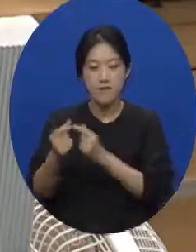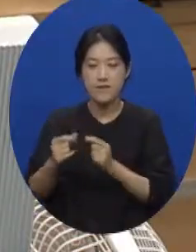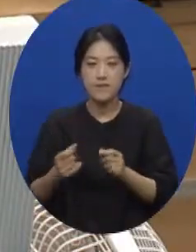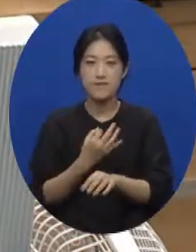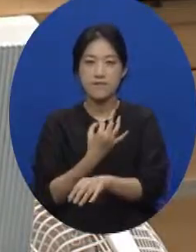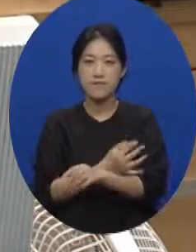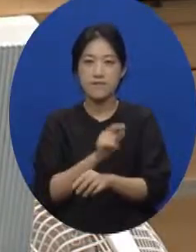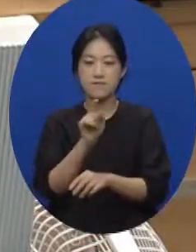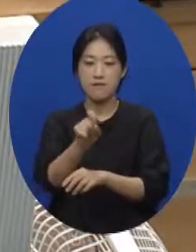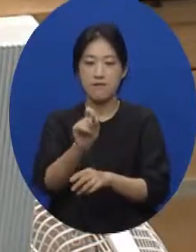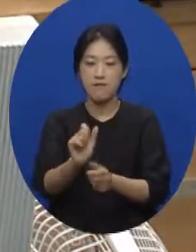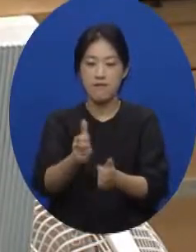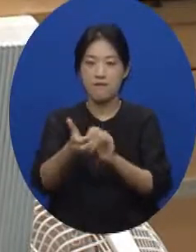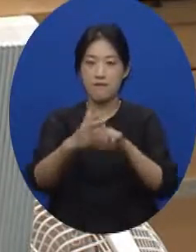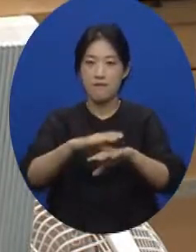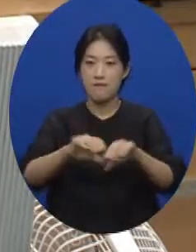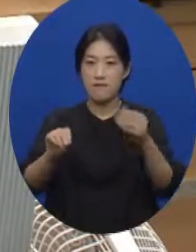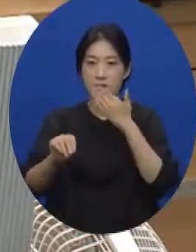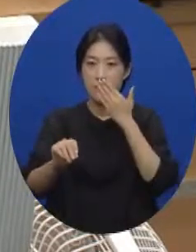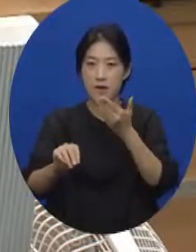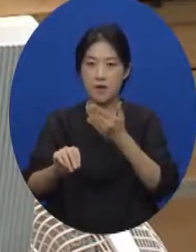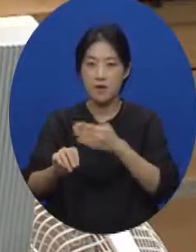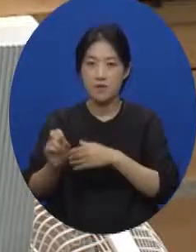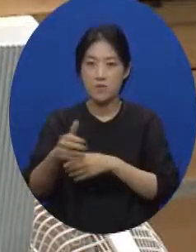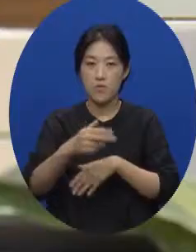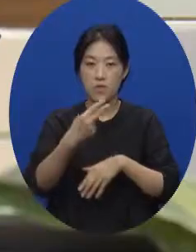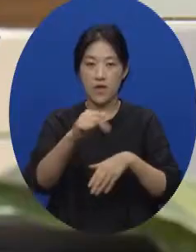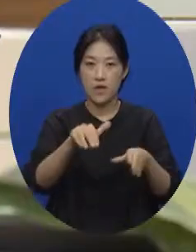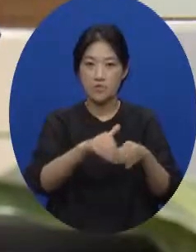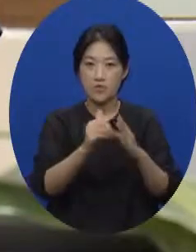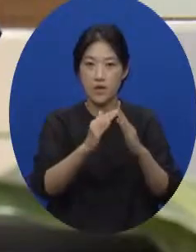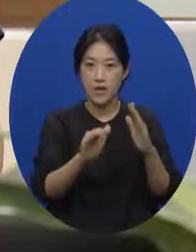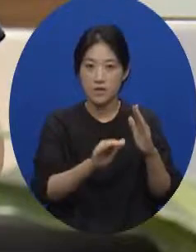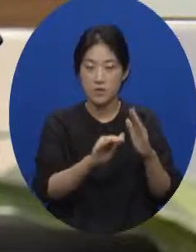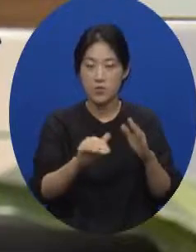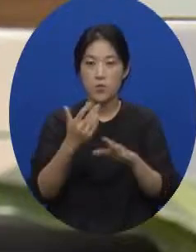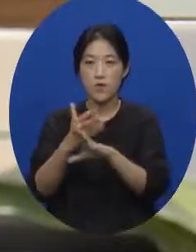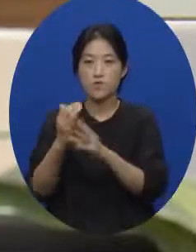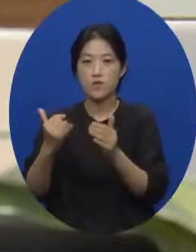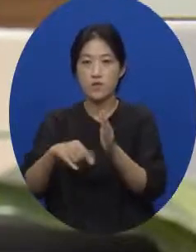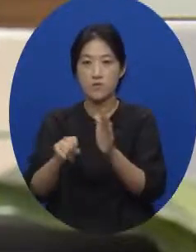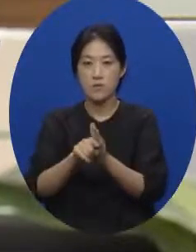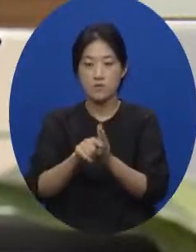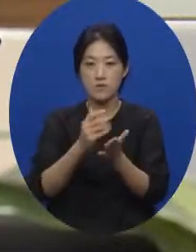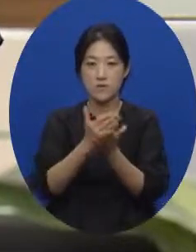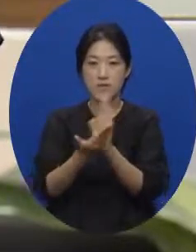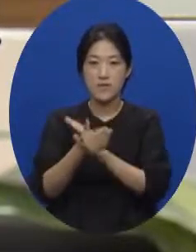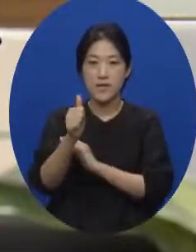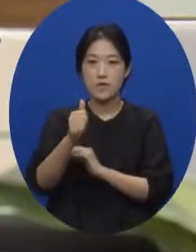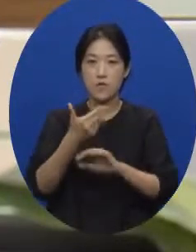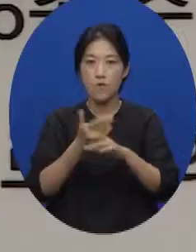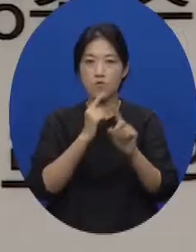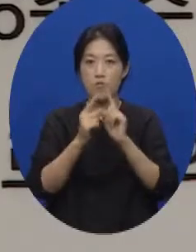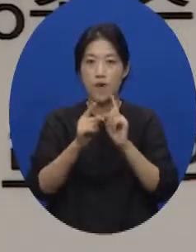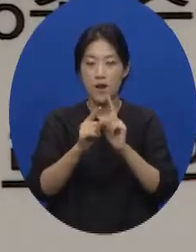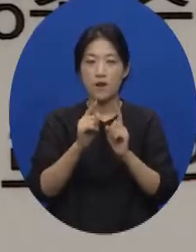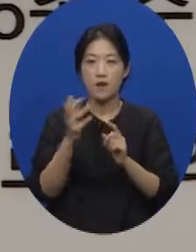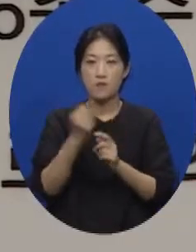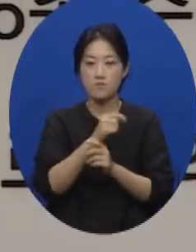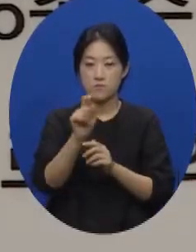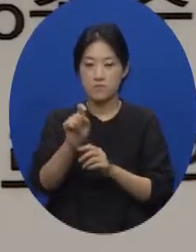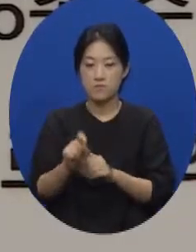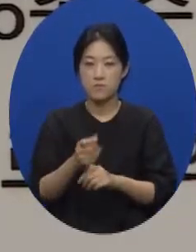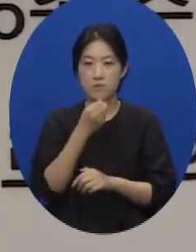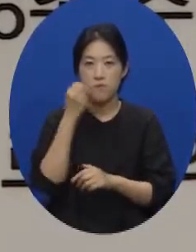있는데요 이밖에도 다문화 가정과 외국인 을 위해 다섯 개의 외국어로 도 이용이 가능합니다